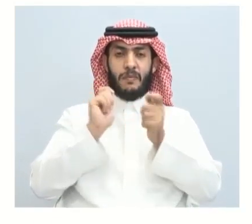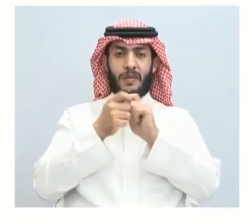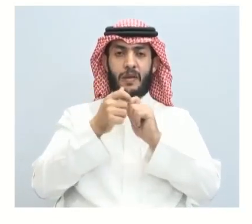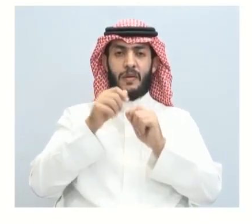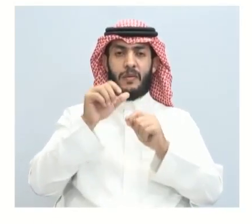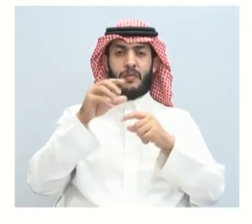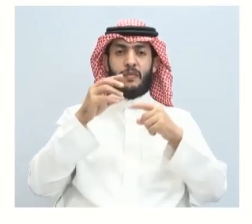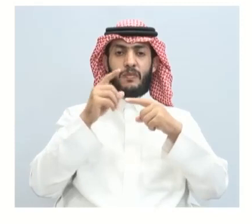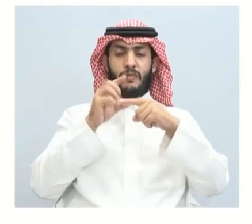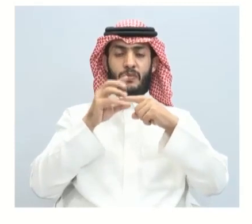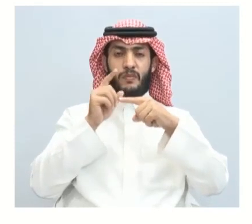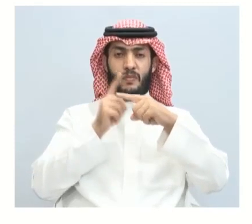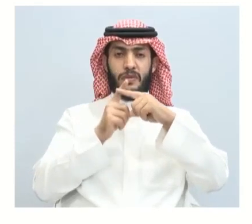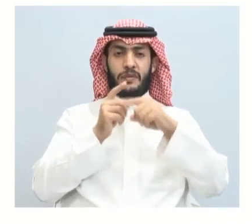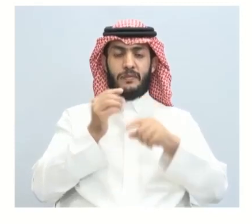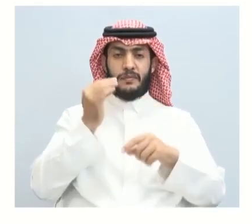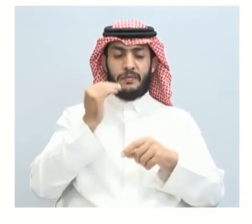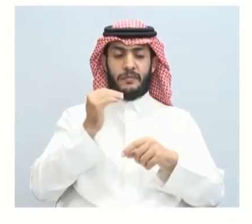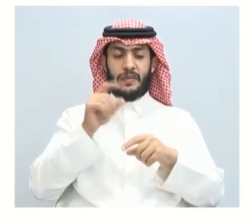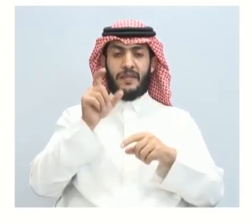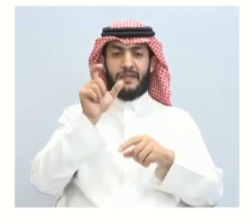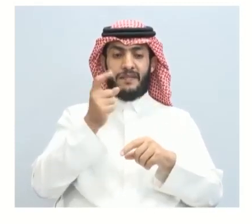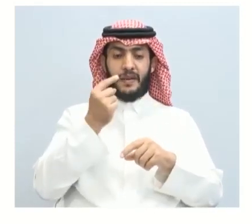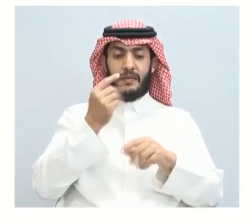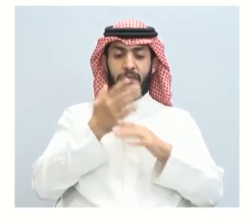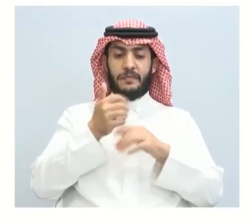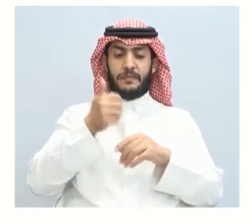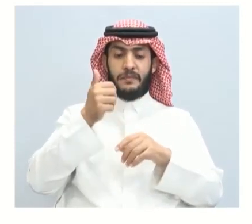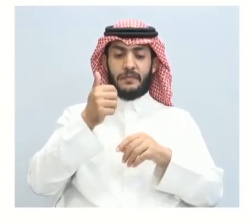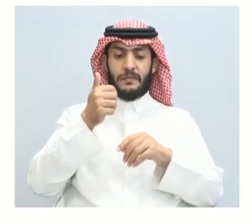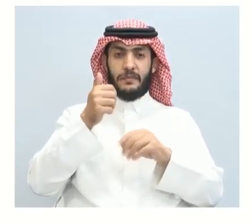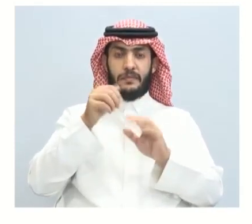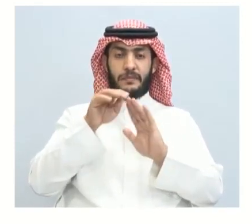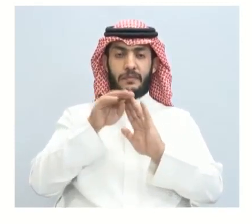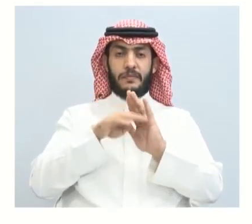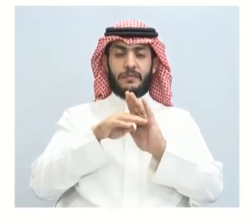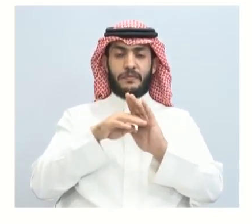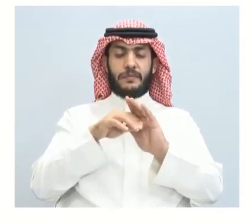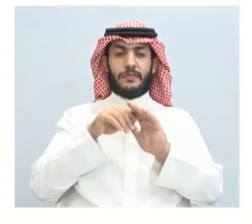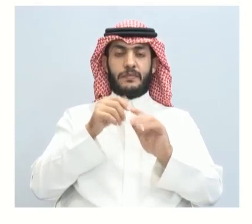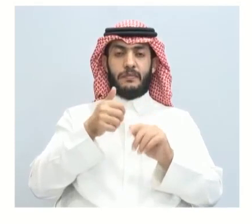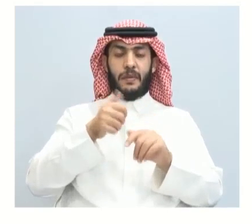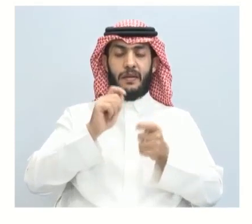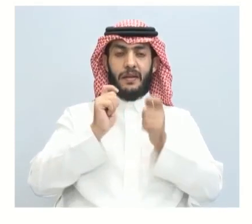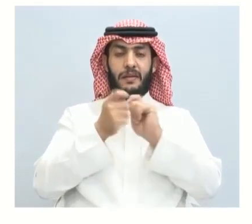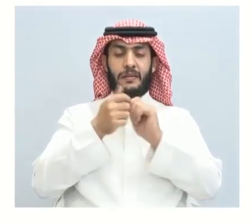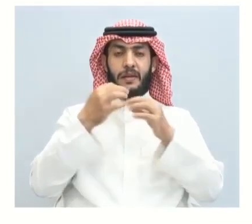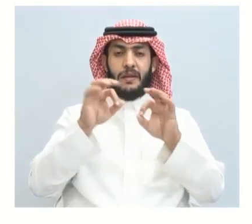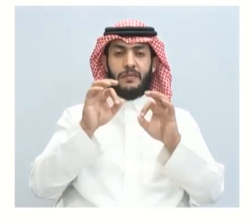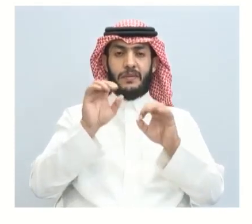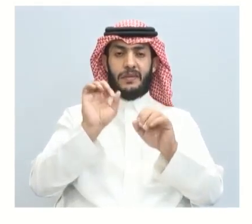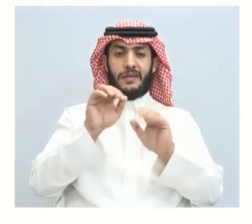كما هي دون اي تغيير والداله الفرديه لما نطلع احنا لما نعوض بعدد سالب فسوف تتغير كل